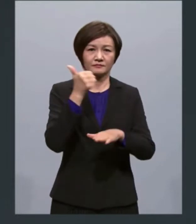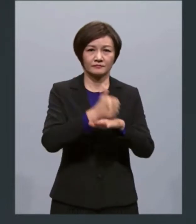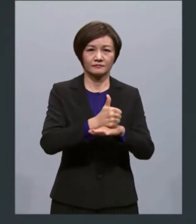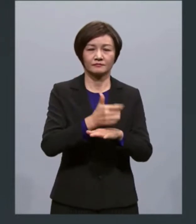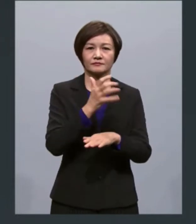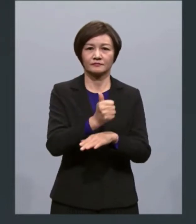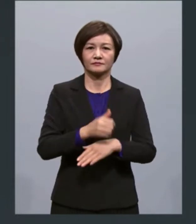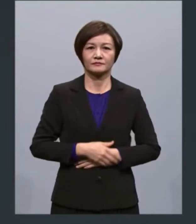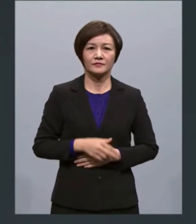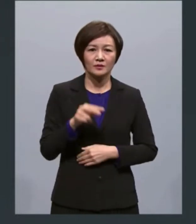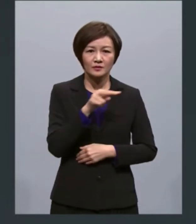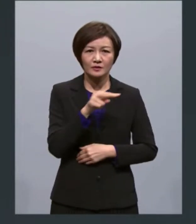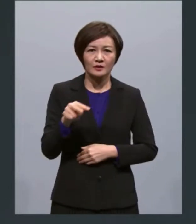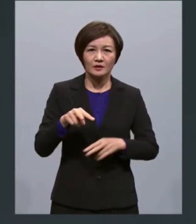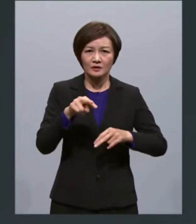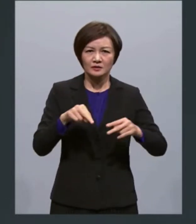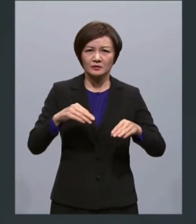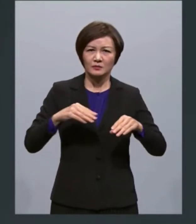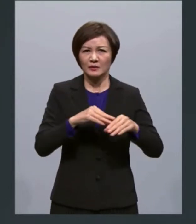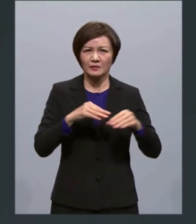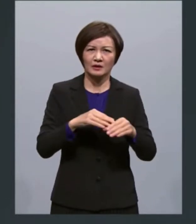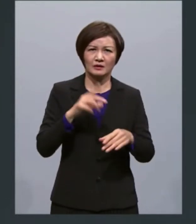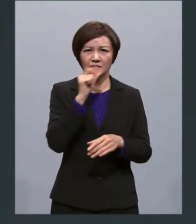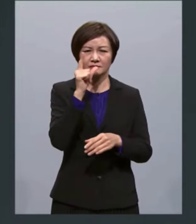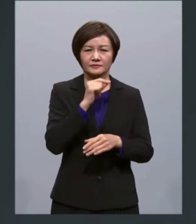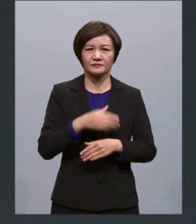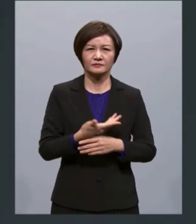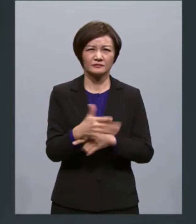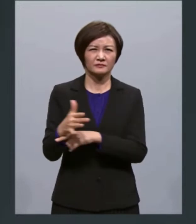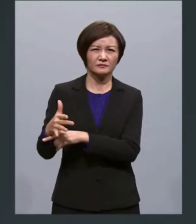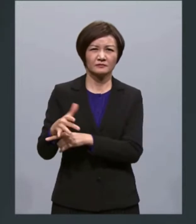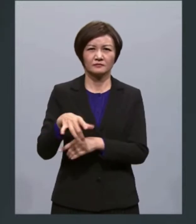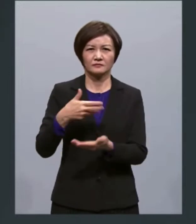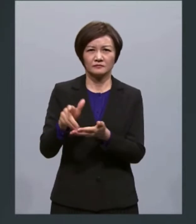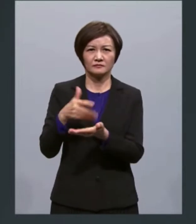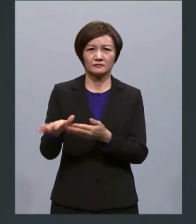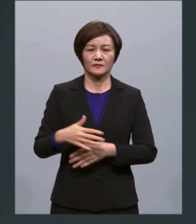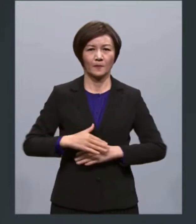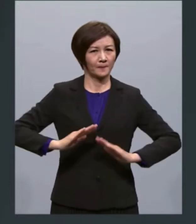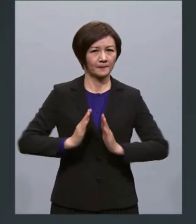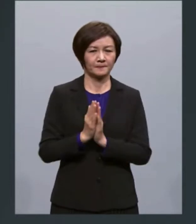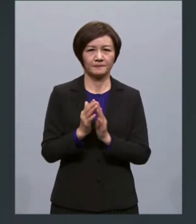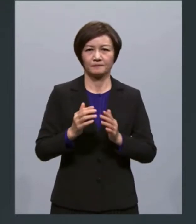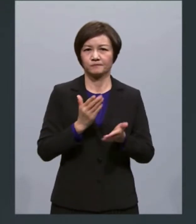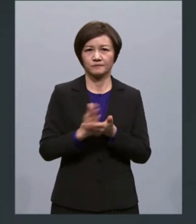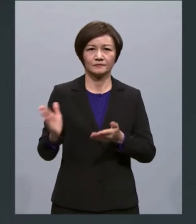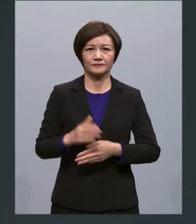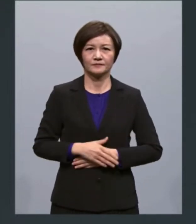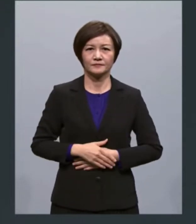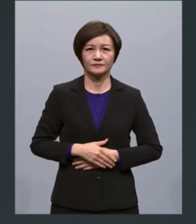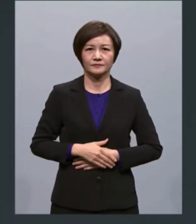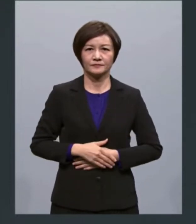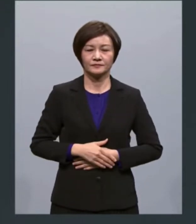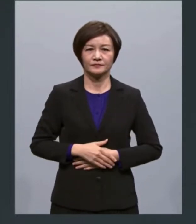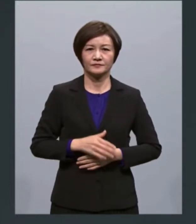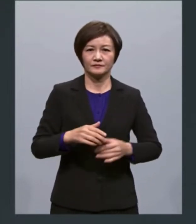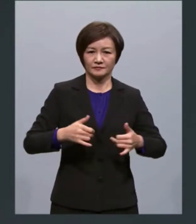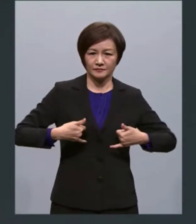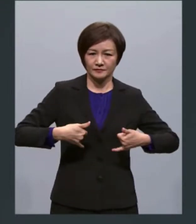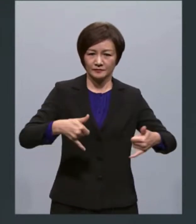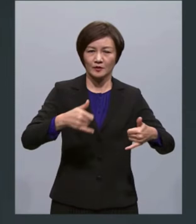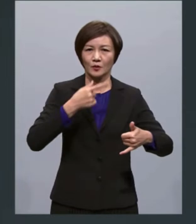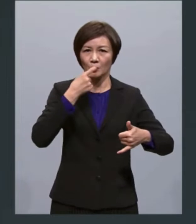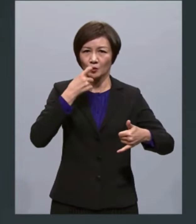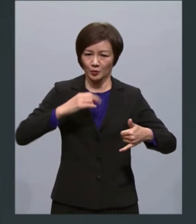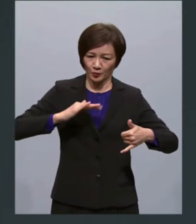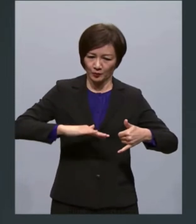到了行人的地狱，居高不下的车祸死亡率，我立刻着手改善，在全市铺设绿色人行